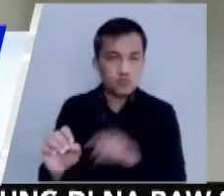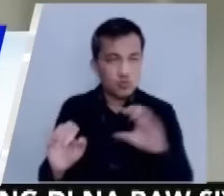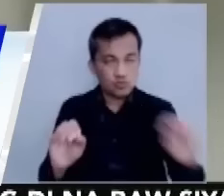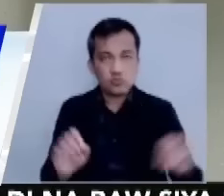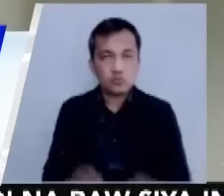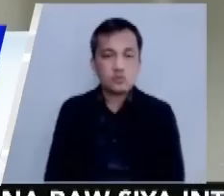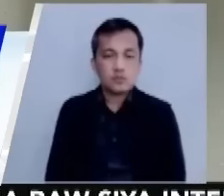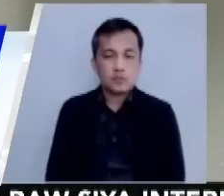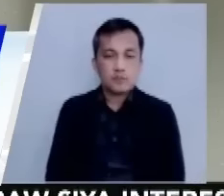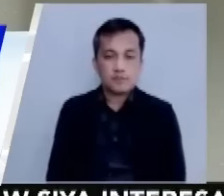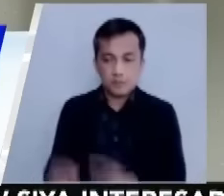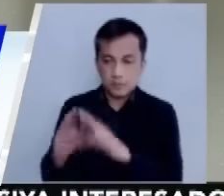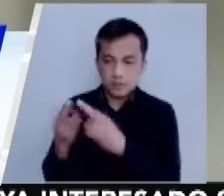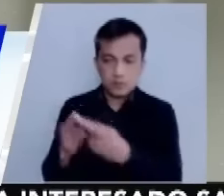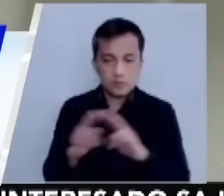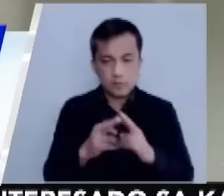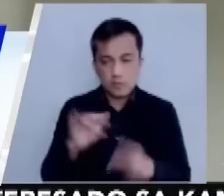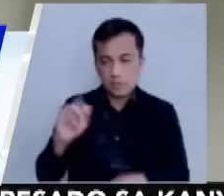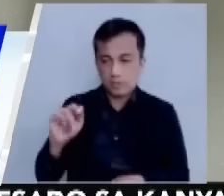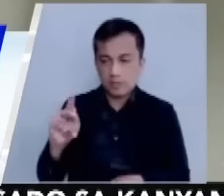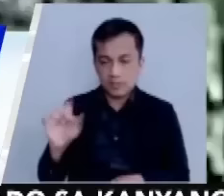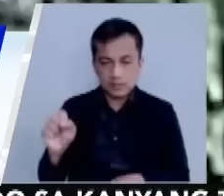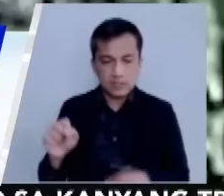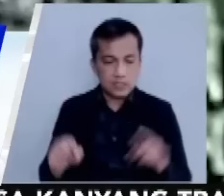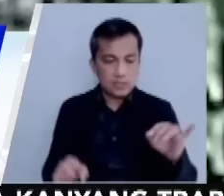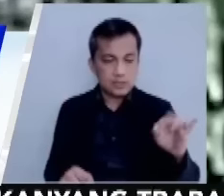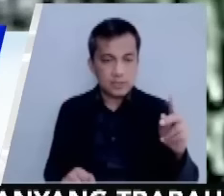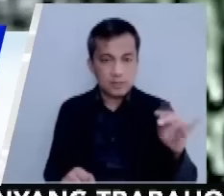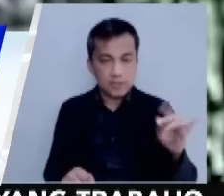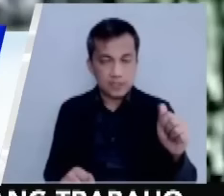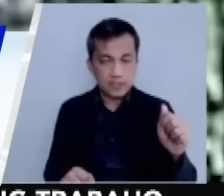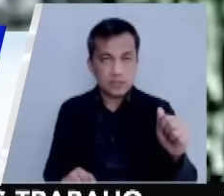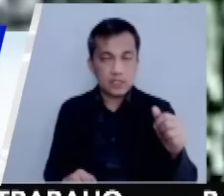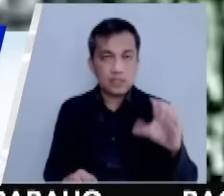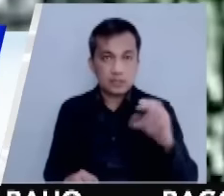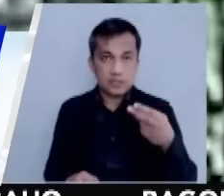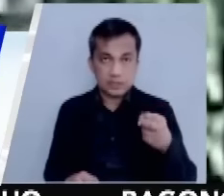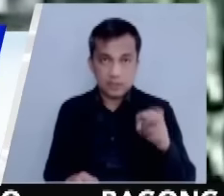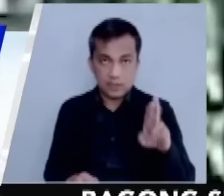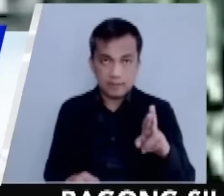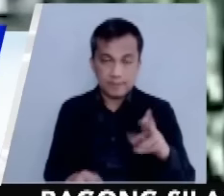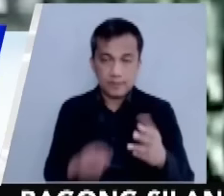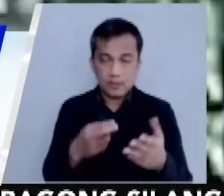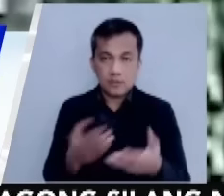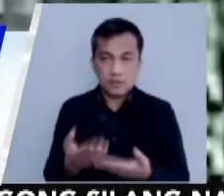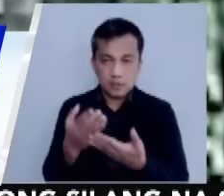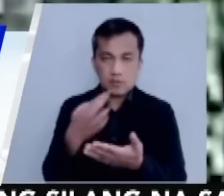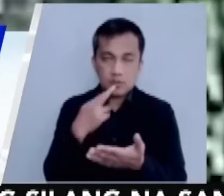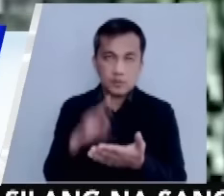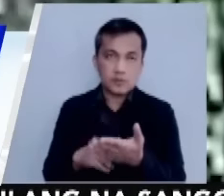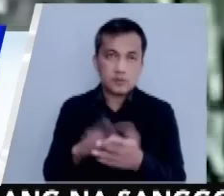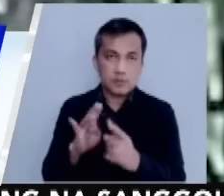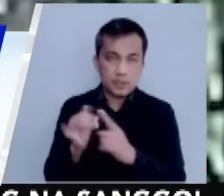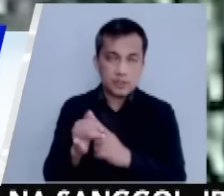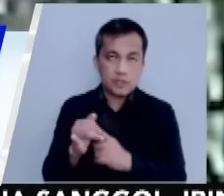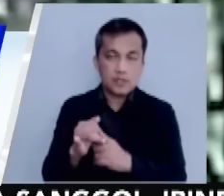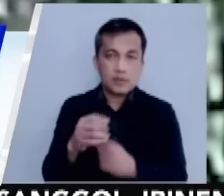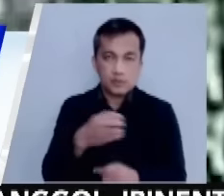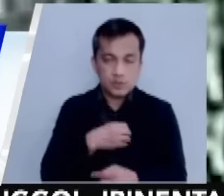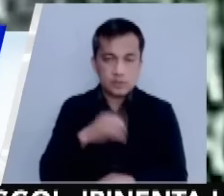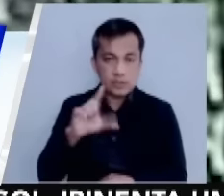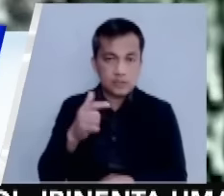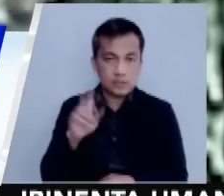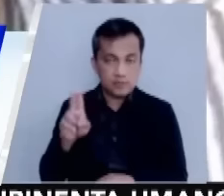ni Jasmines at Salaveria sa Commission on Human Rights. Naghain na rin ng report at blotter sa barangay, pulisya at LGU ang pamilya